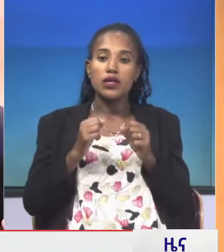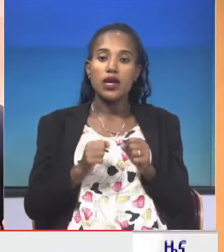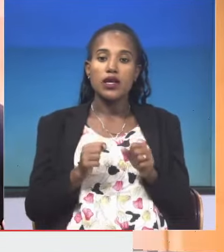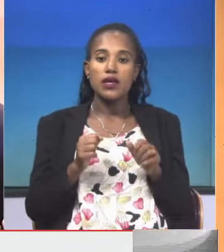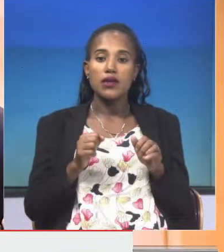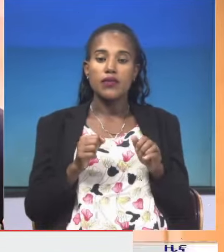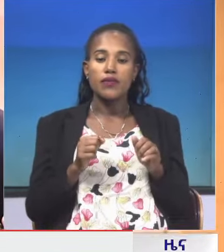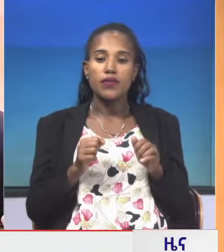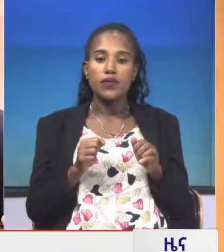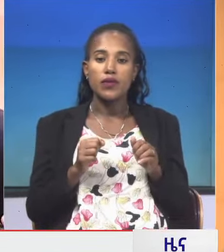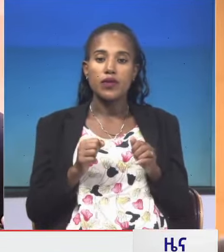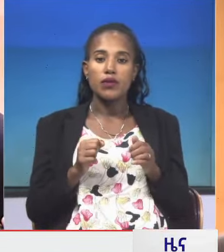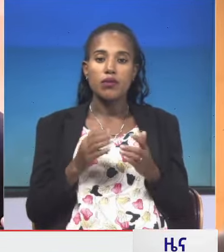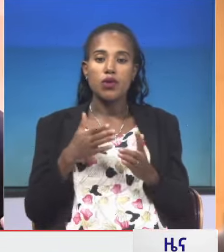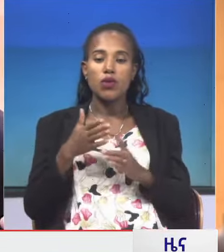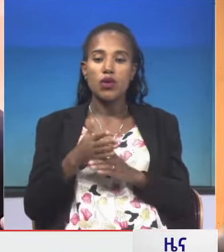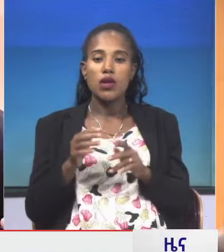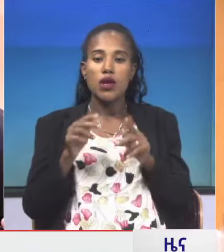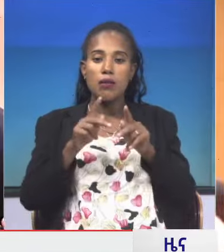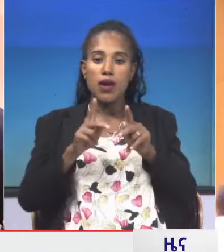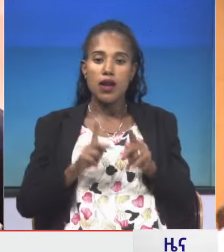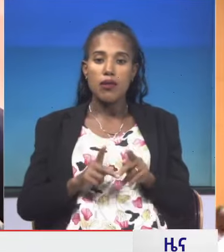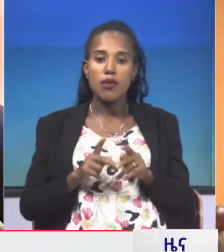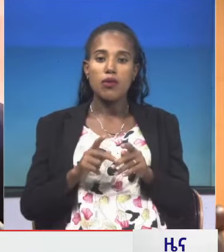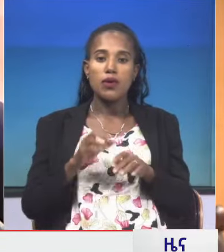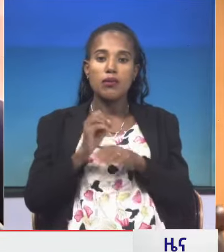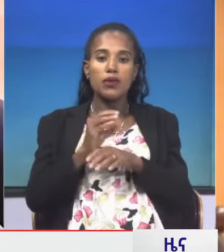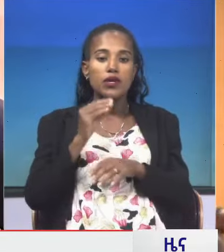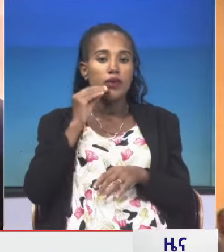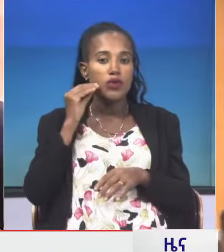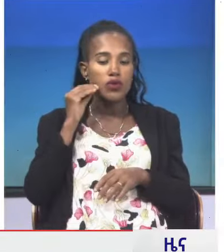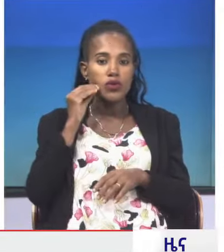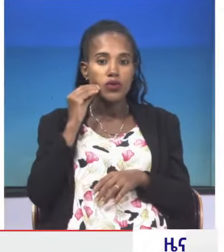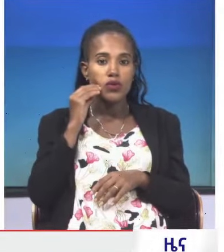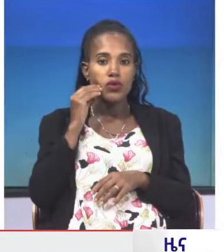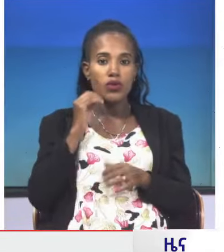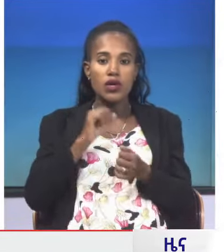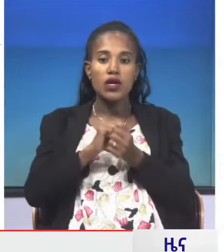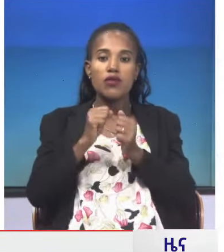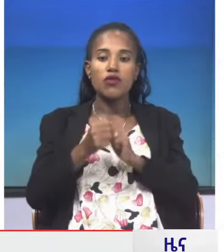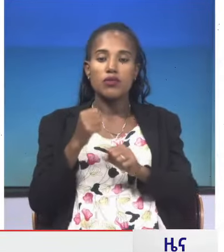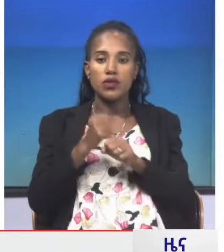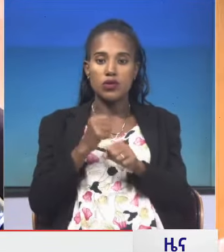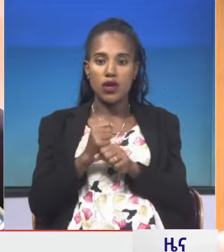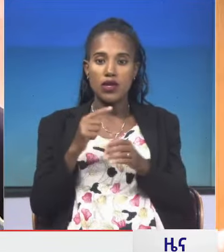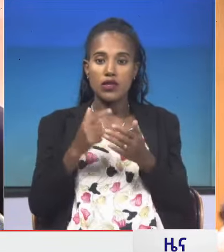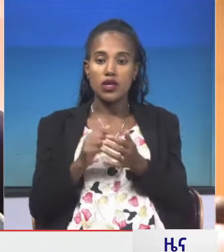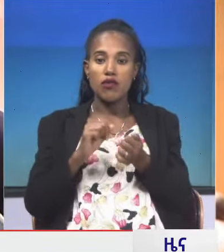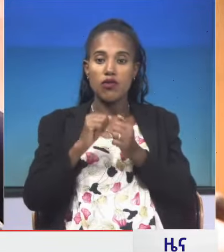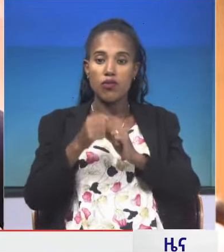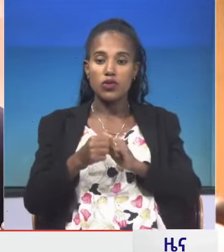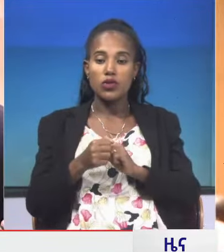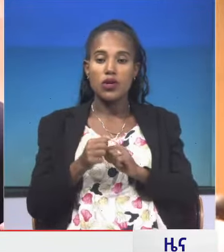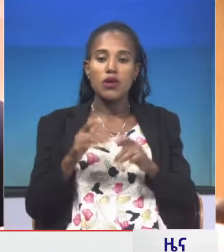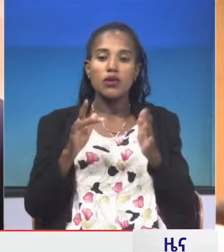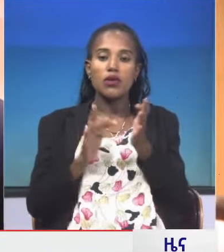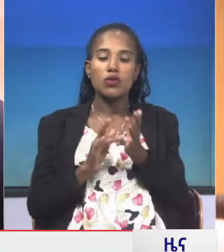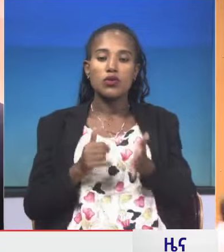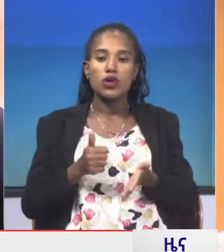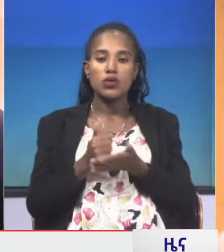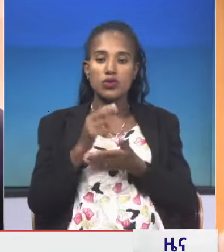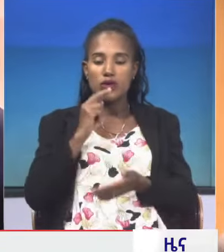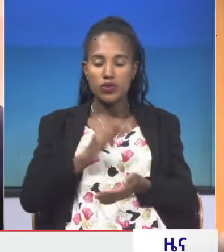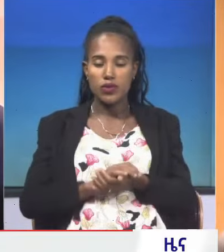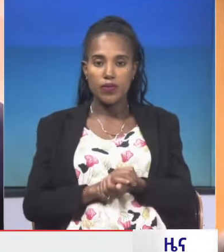ደረጃ ፓርላማው ወይም ምክር ቤቱ ሪፎርም ሰርቷል። እነዚያ ሪፎርሞች በቴክኖሎጂ የታገዙ